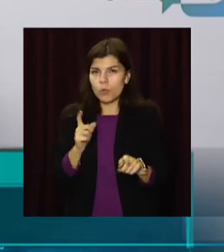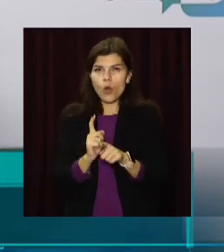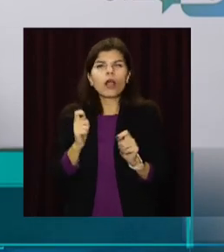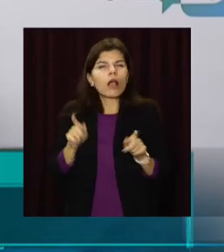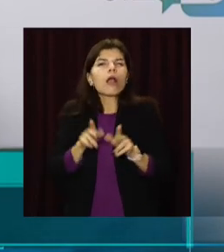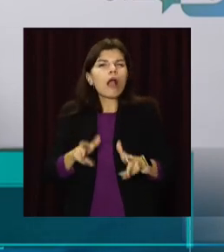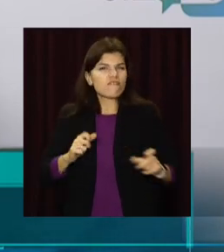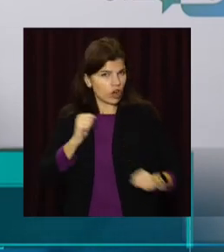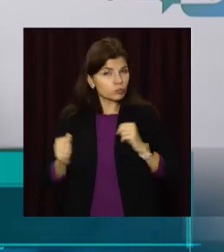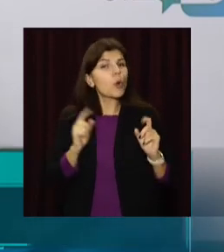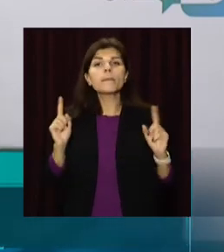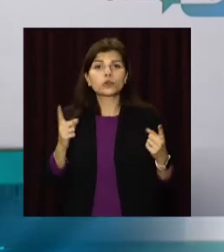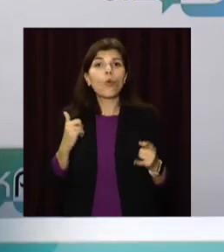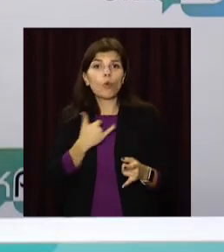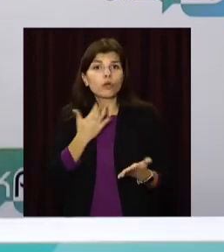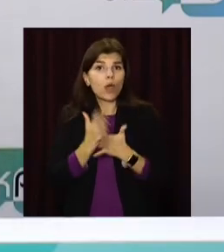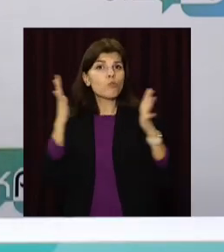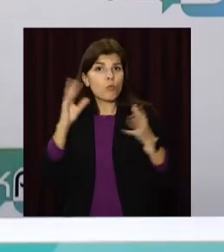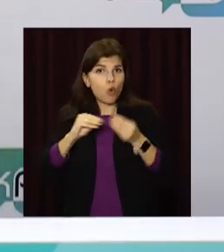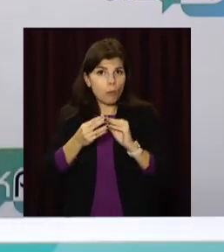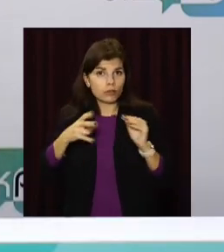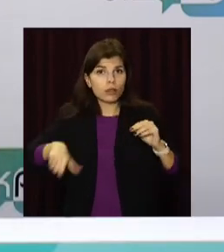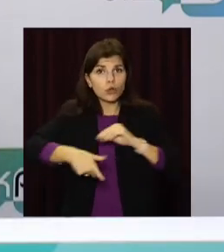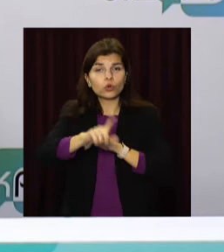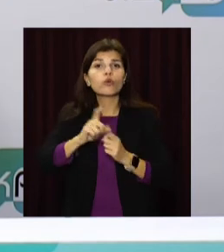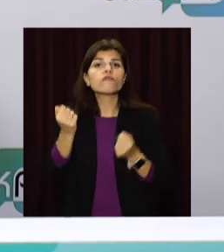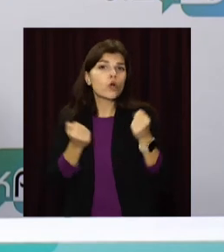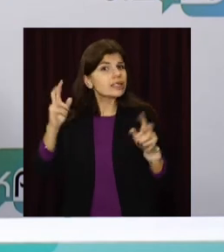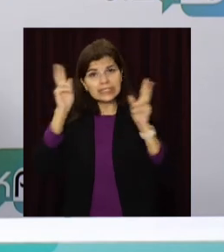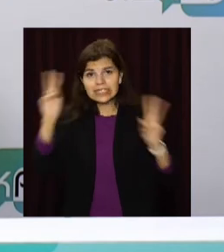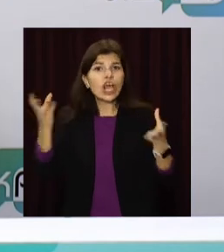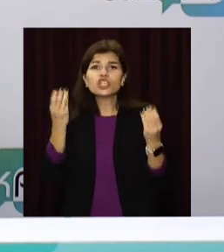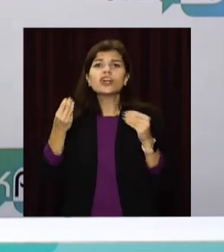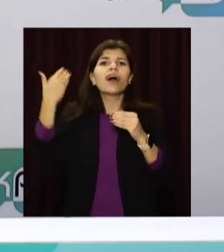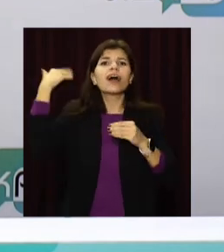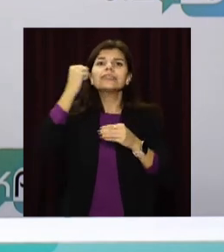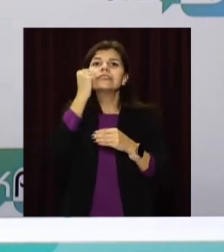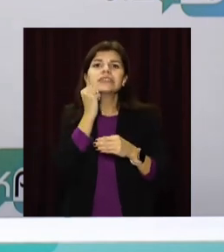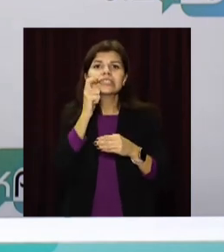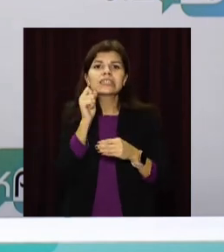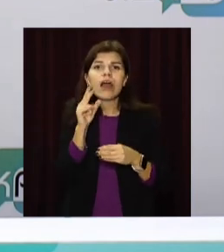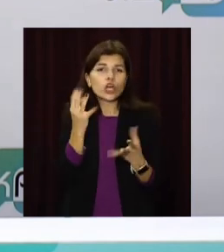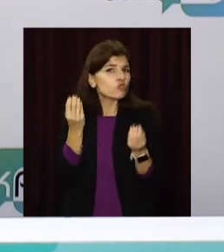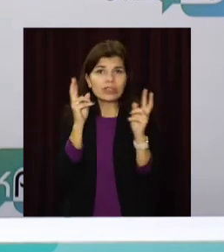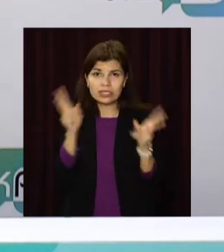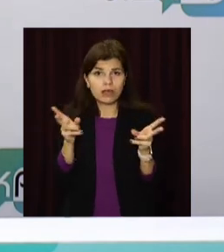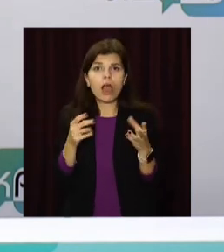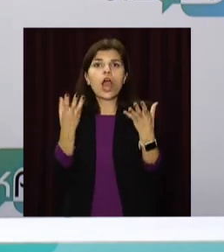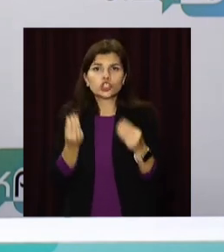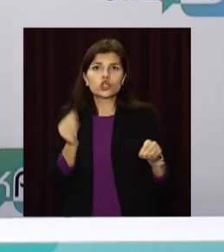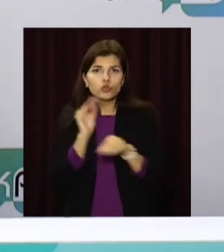що у нас дуже велика проблема на дорогах в тому, що водителі не знають ще тих старих знаків. А